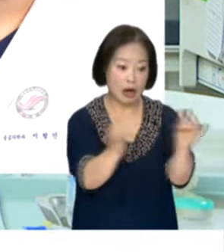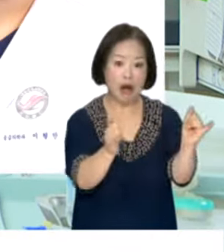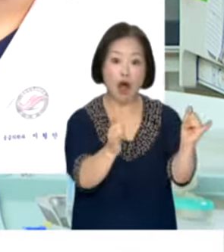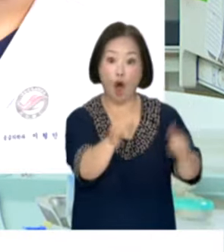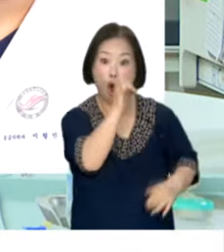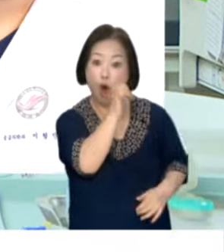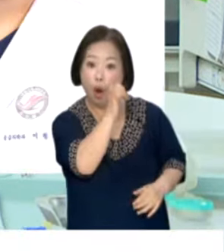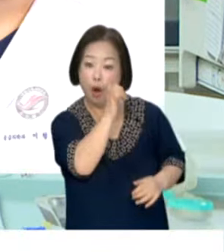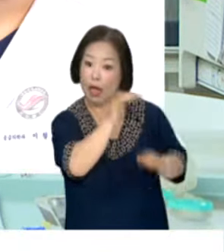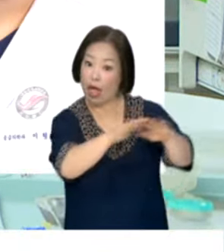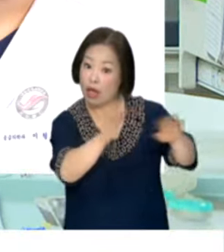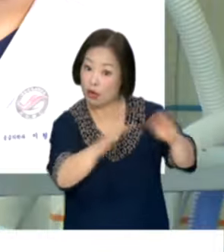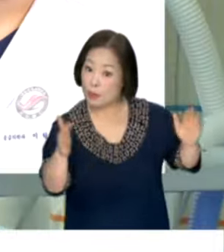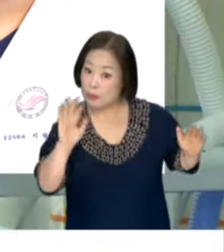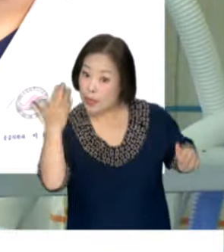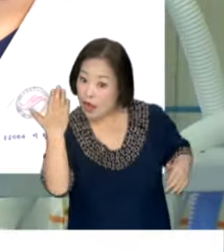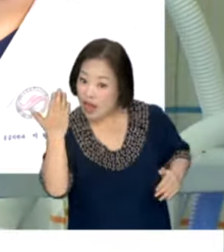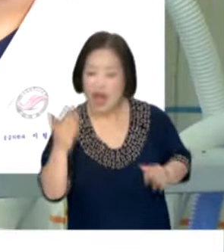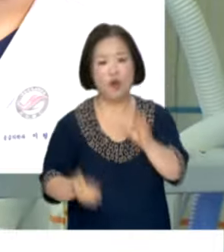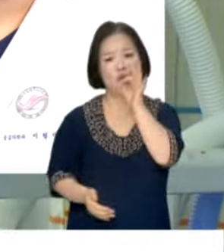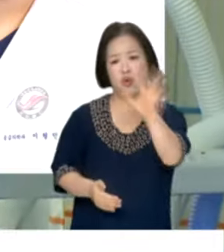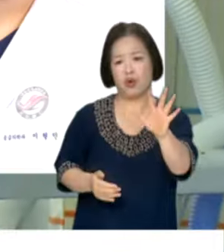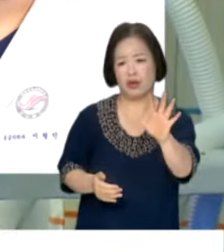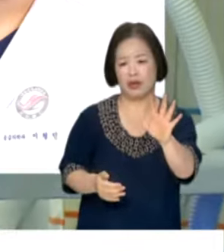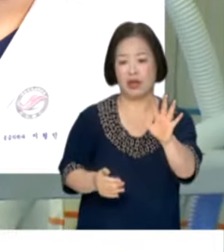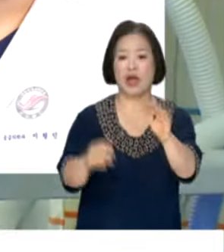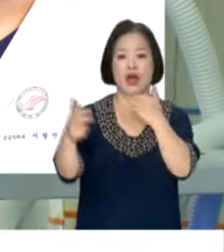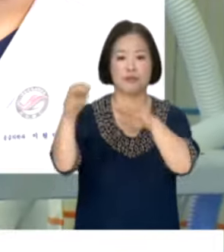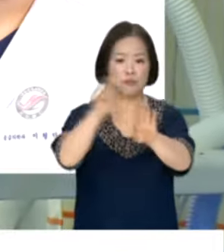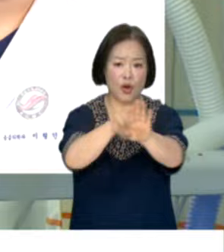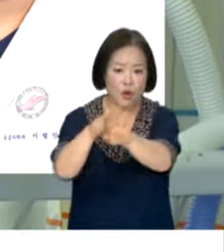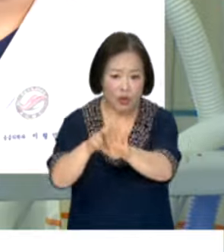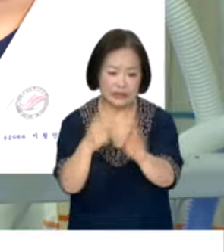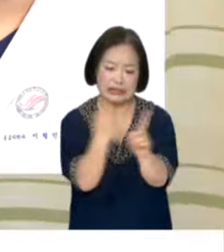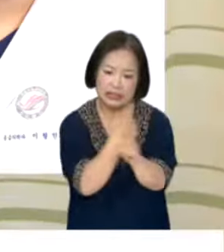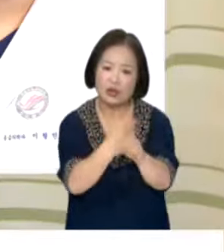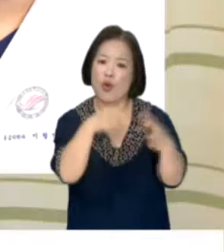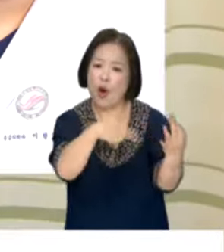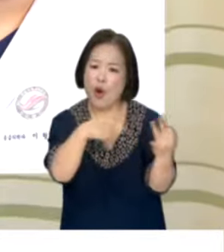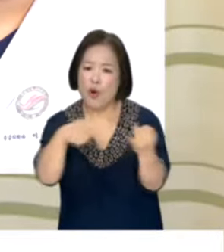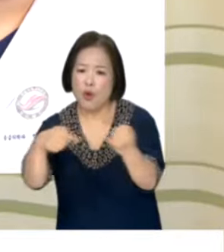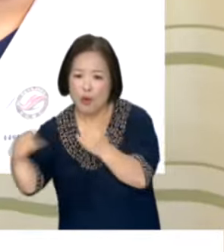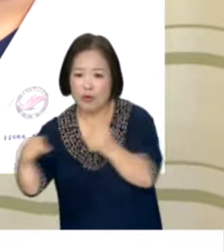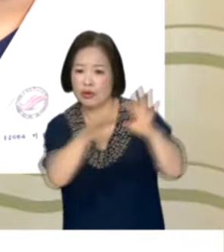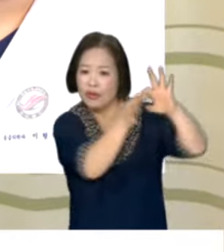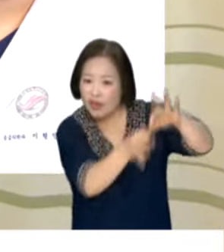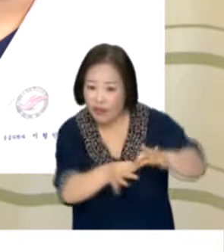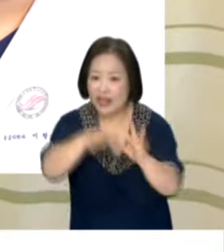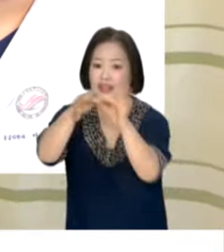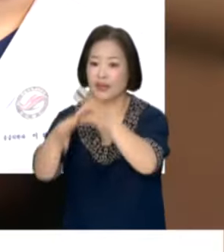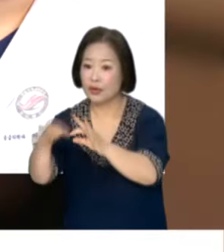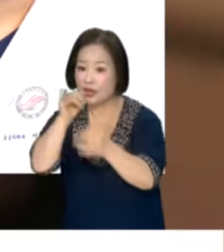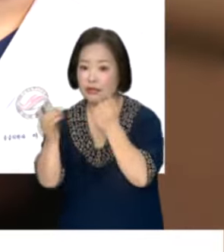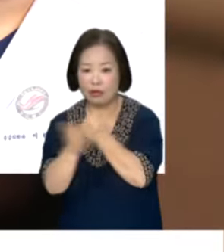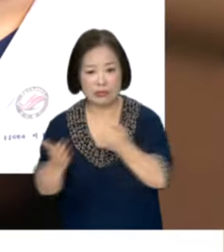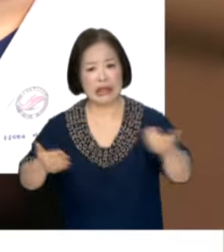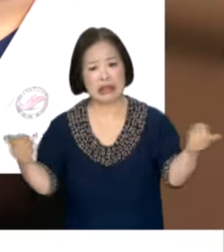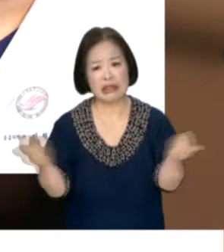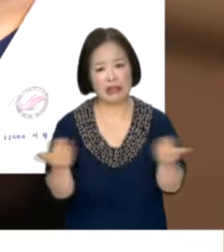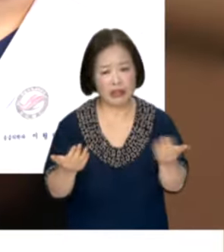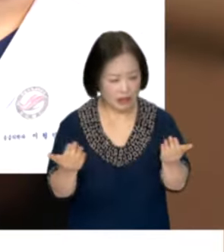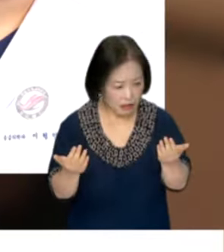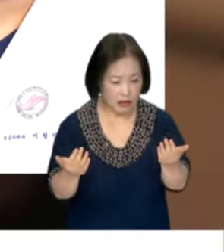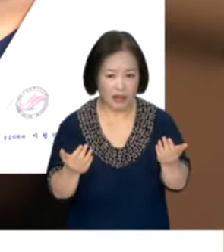되는게 아니거든요 그 뒤로 이제 이어지는 병원 치료가 제대로 어 작동을 하지 않으면은 응급실의 업무가 증가하기